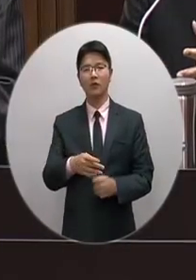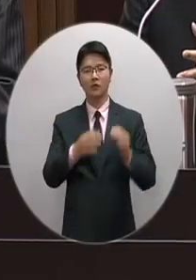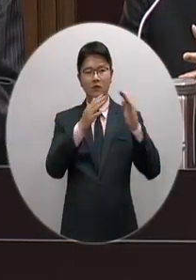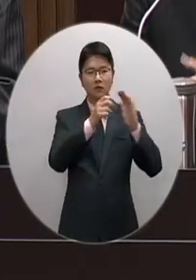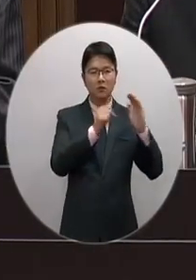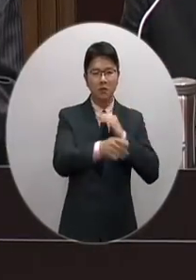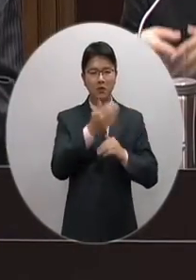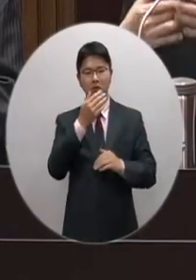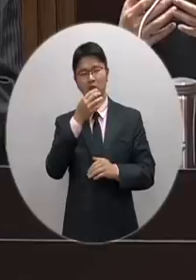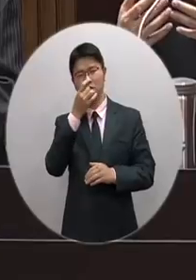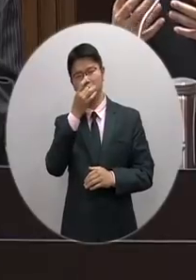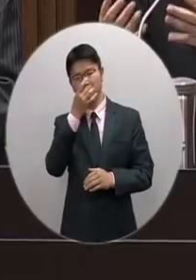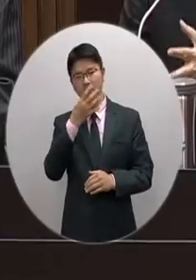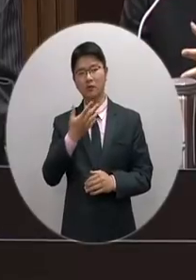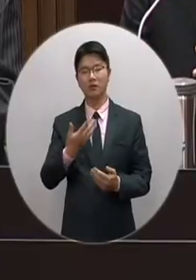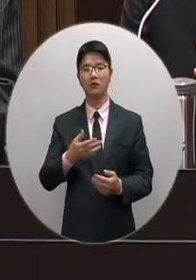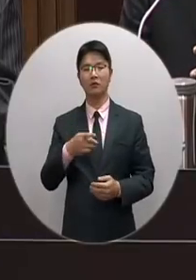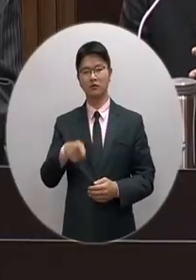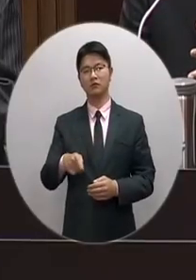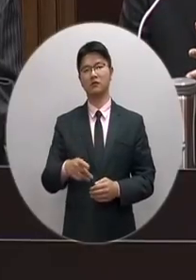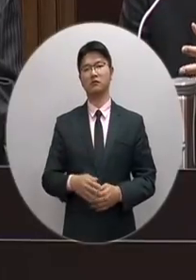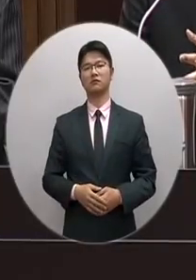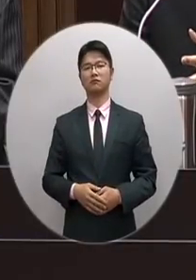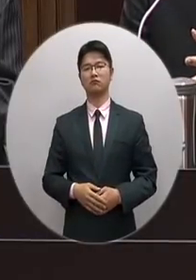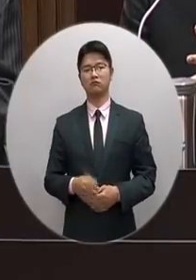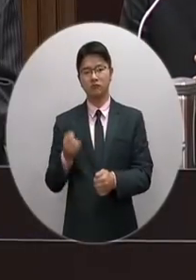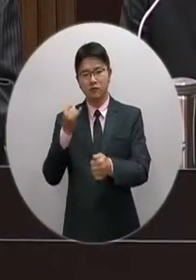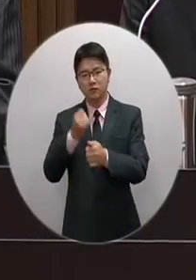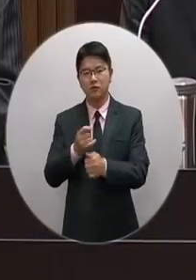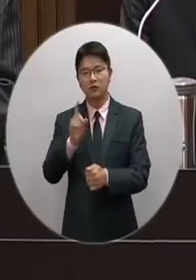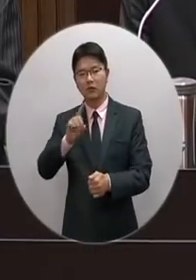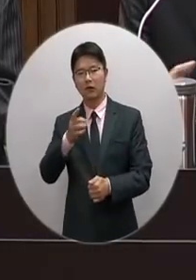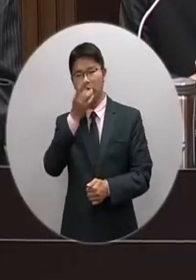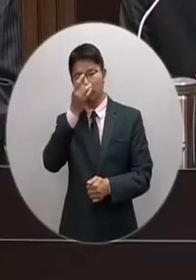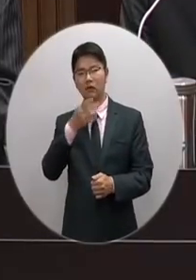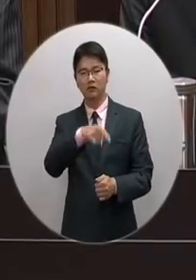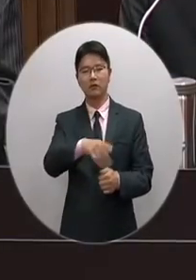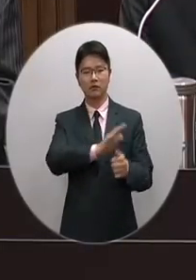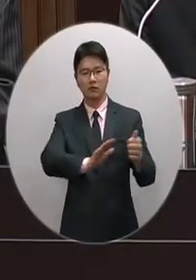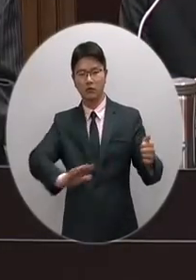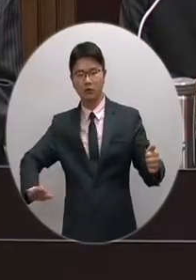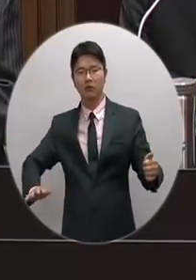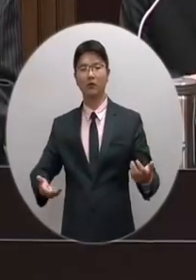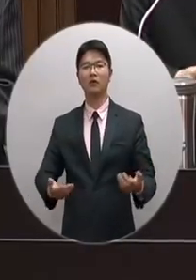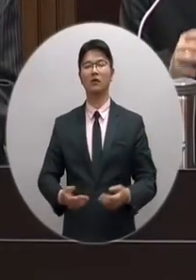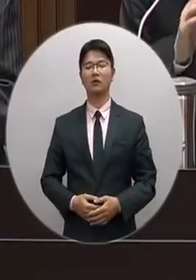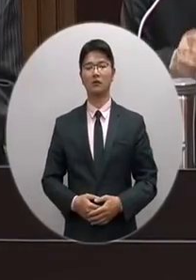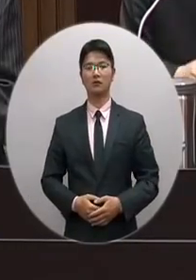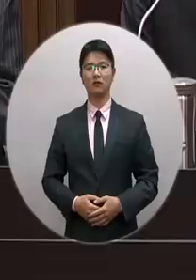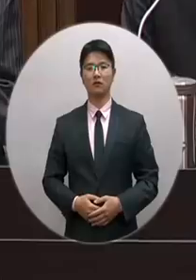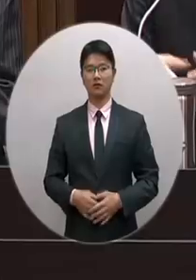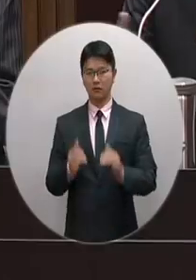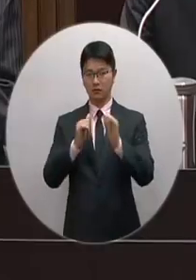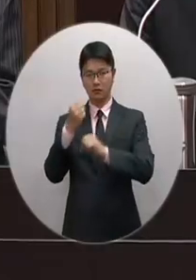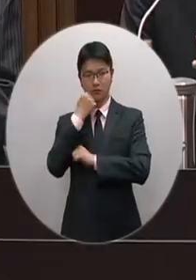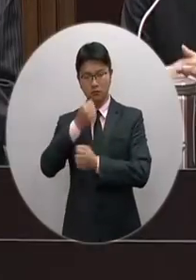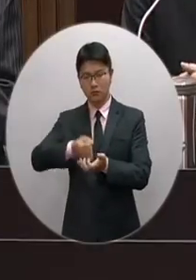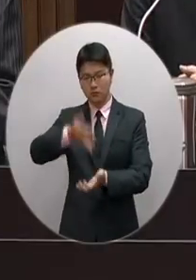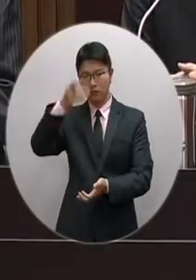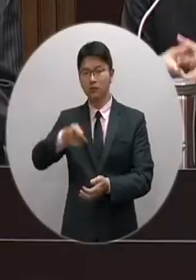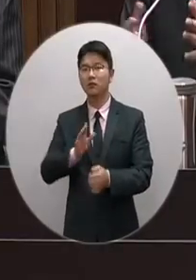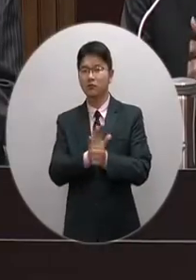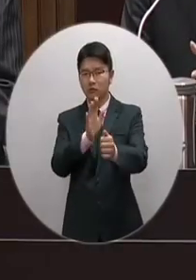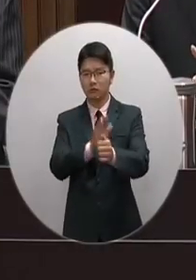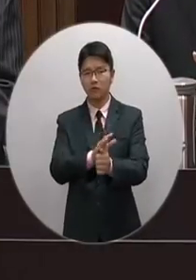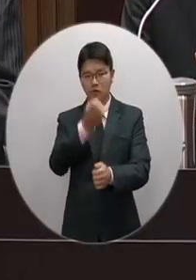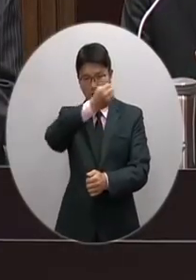子，可能就没有办法成家立业等等啊。那所以呢，社会住宅就是要解决年轻